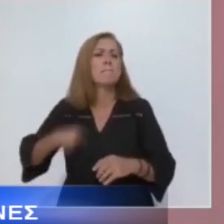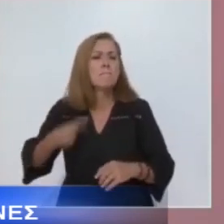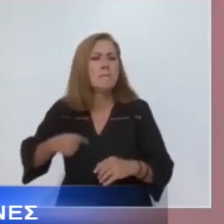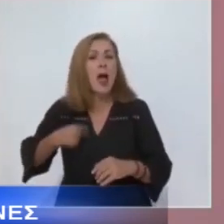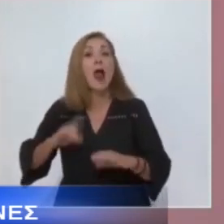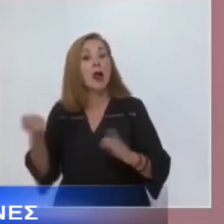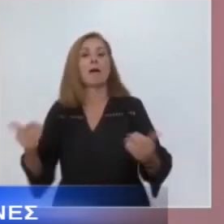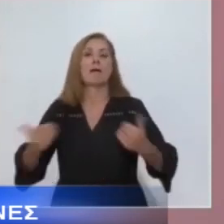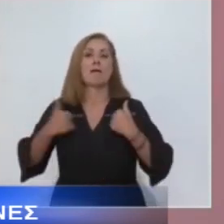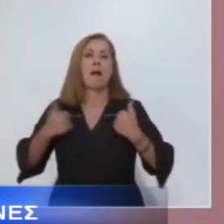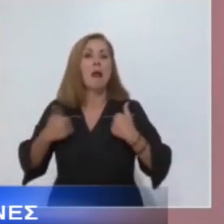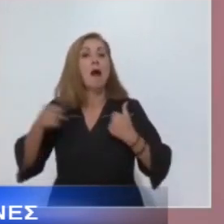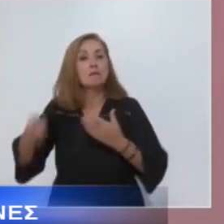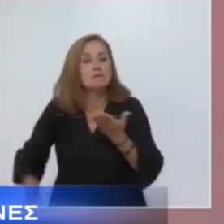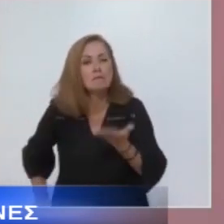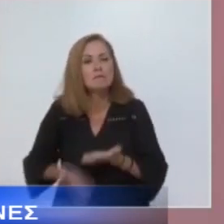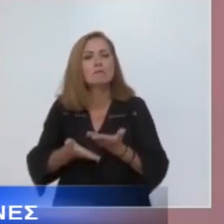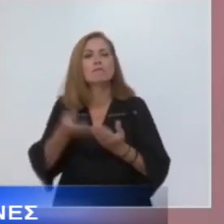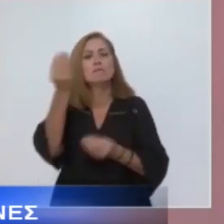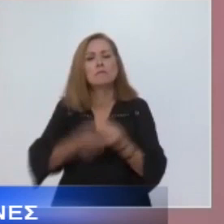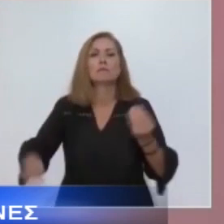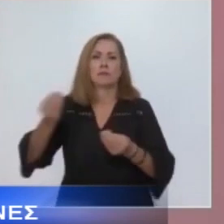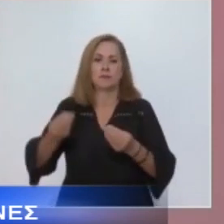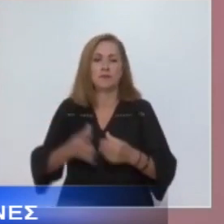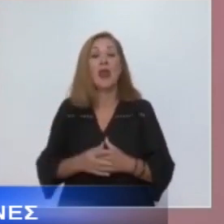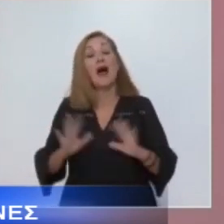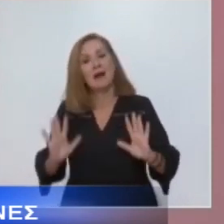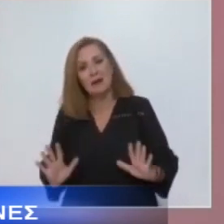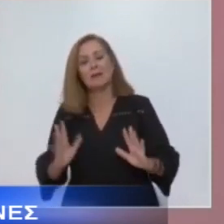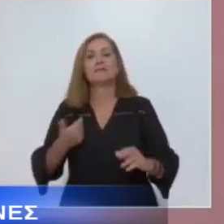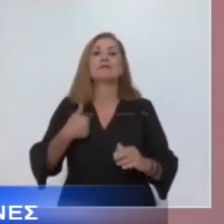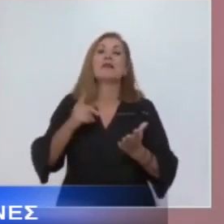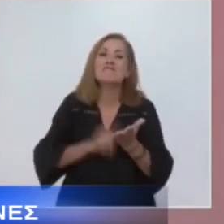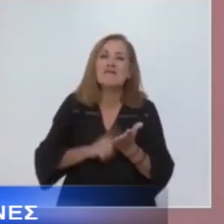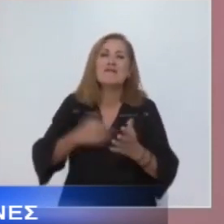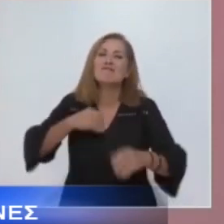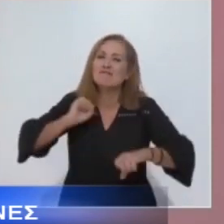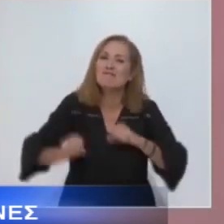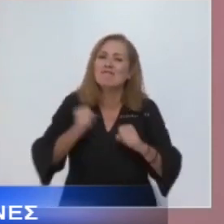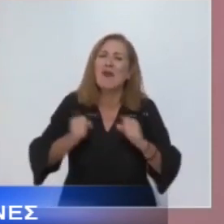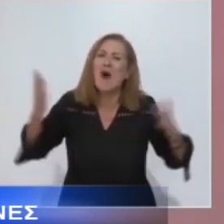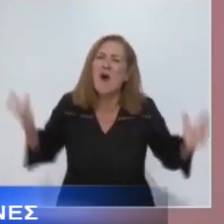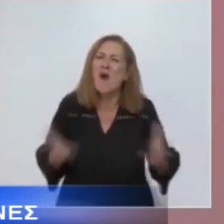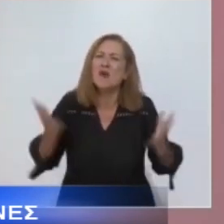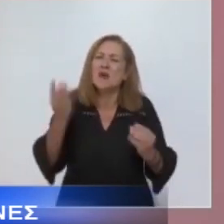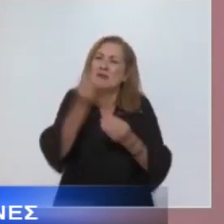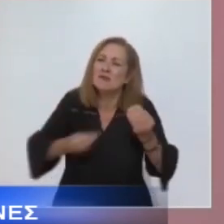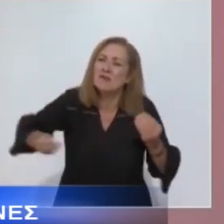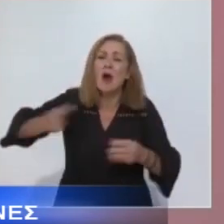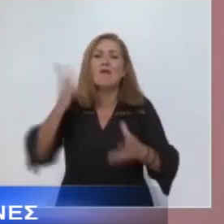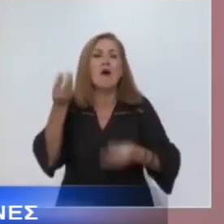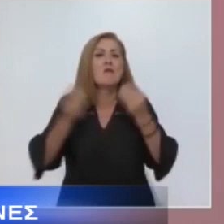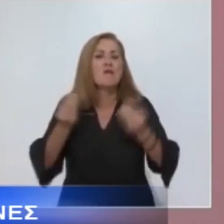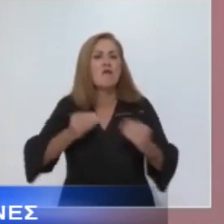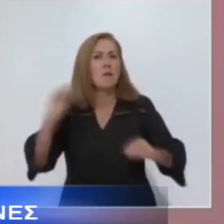την νεολαία που είναι στην πρώτη γραμμή και την είδαμε εκεί. Όμως πρέπει να κάνουμε ό,τι μπορούμε για να επιλύσουμε γρήγορα τα προβλήματα που